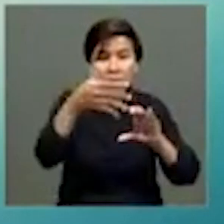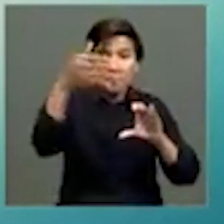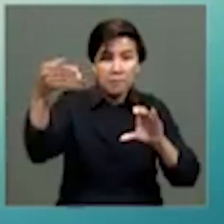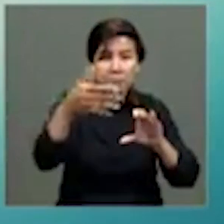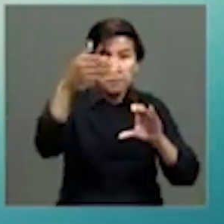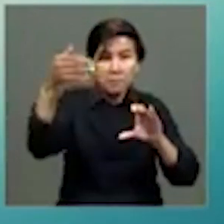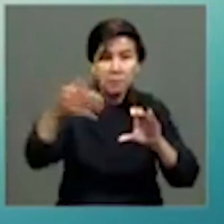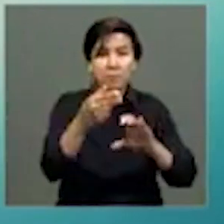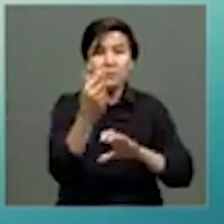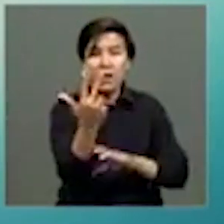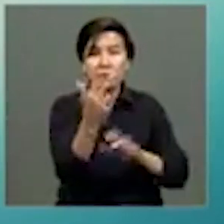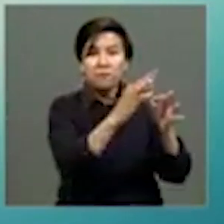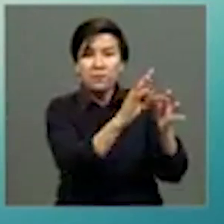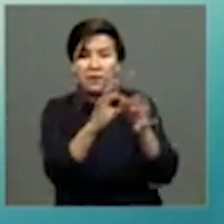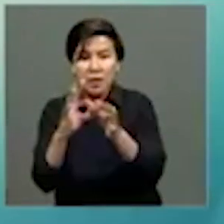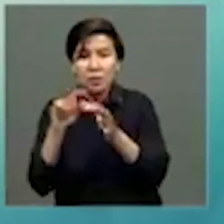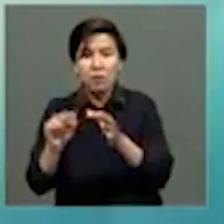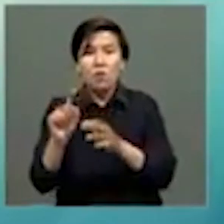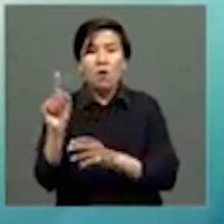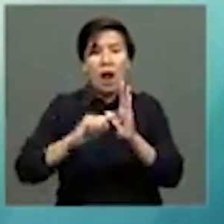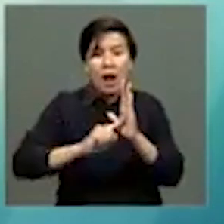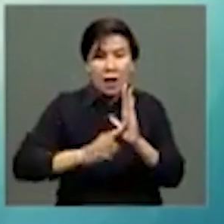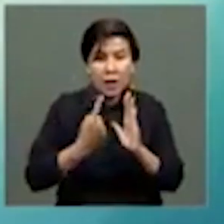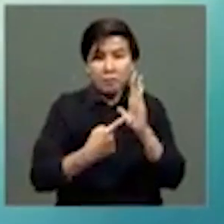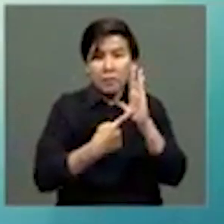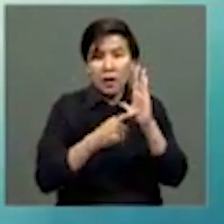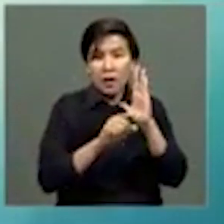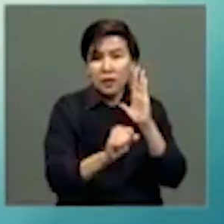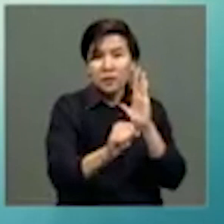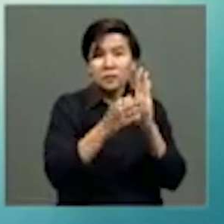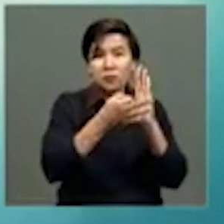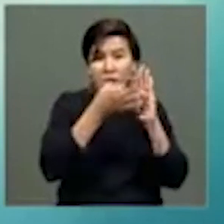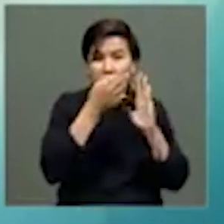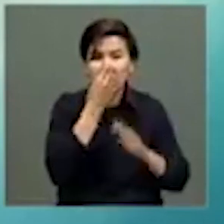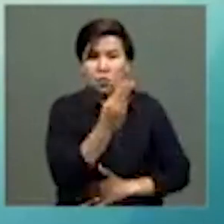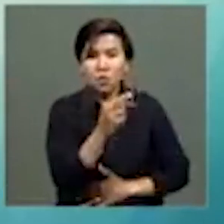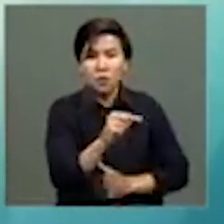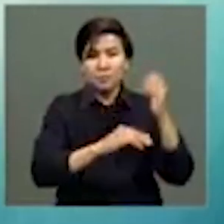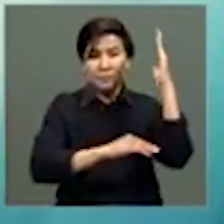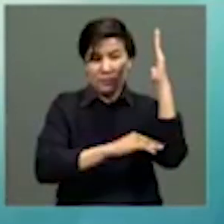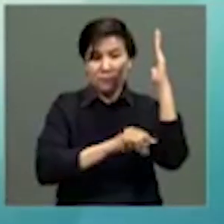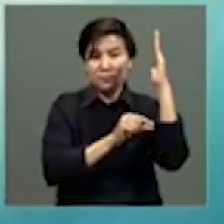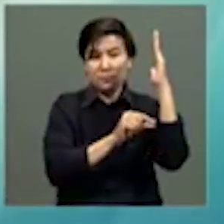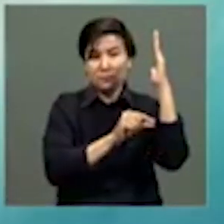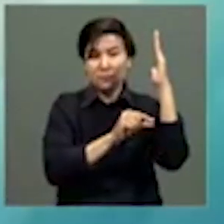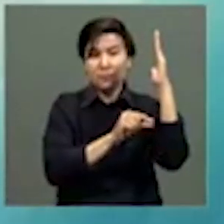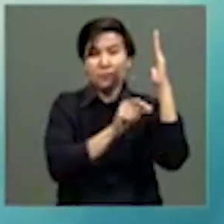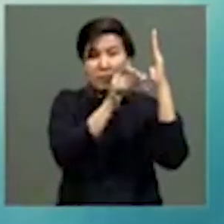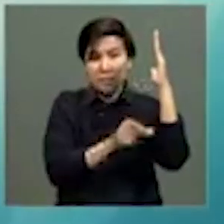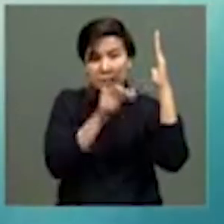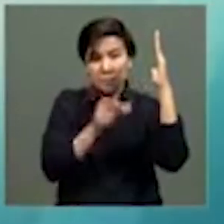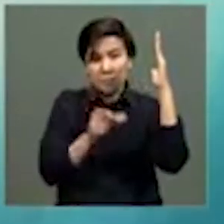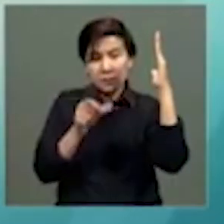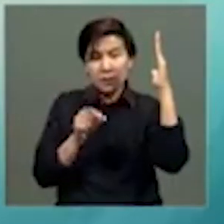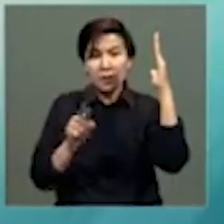ความเกี่ยวโยงกันเริ่มกันที่สมุทรสาครค่ะสมุทรสาครเนี่ยนะคะยังเรารายงานอย่างต่อเนื่องในเรื่องของ